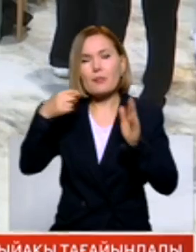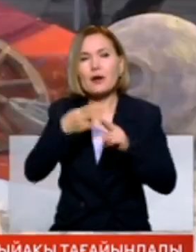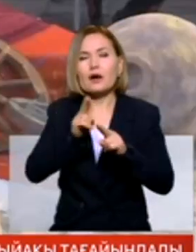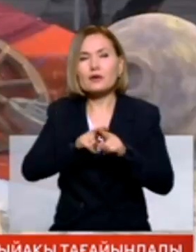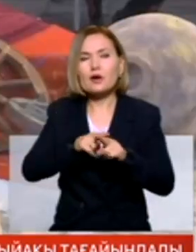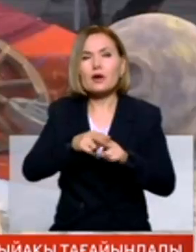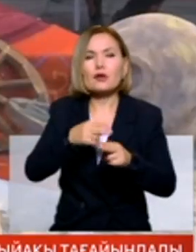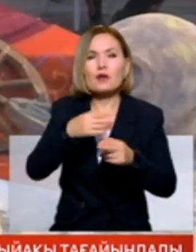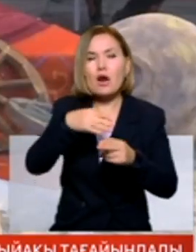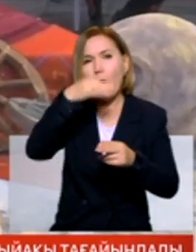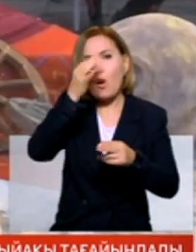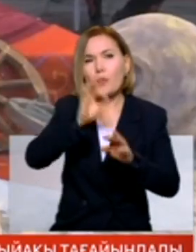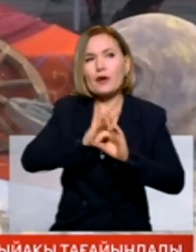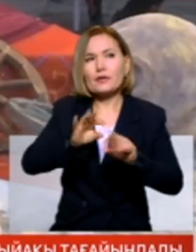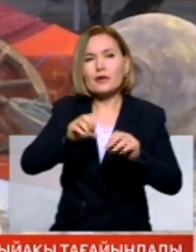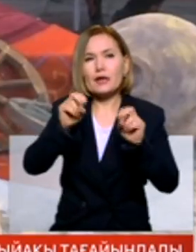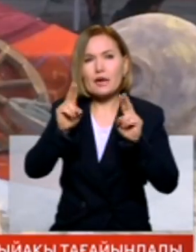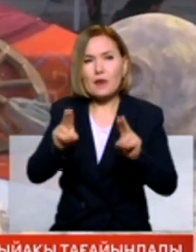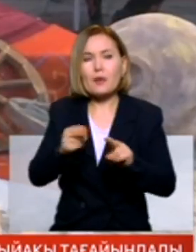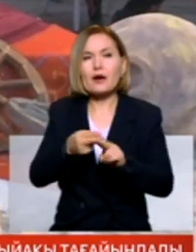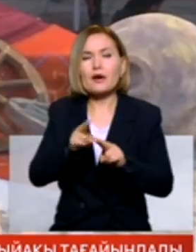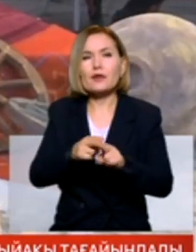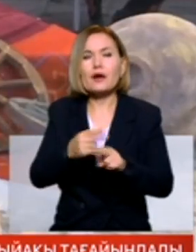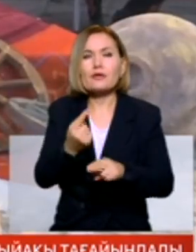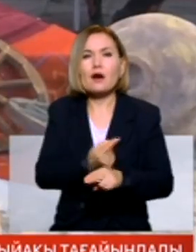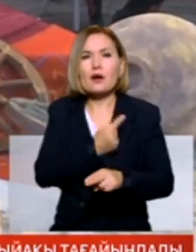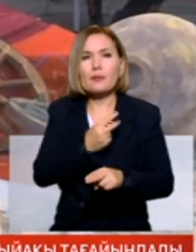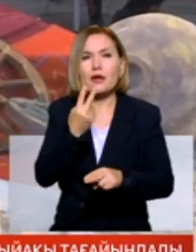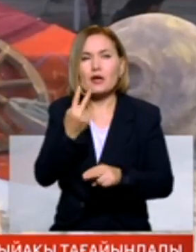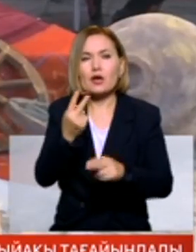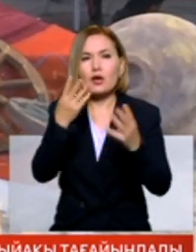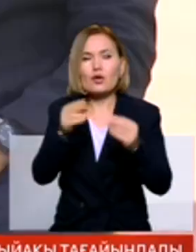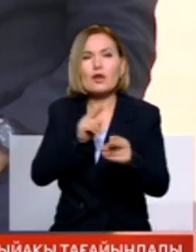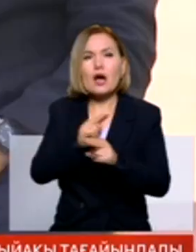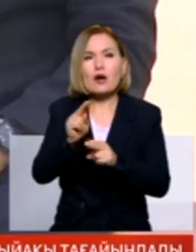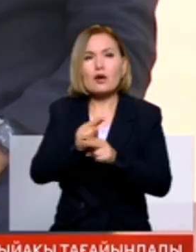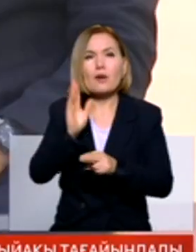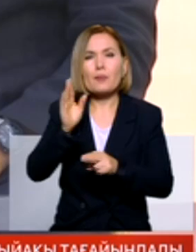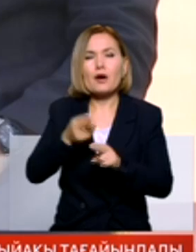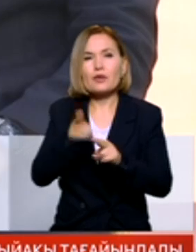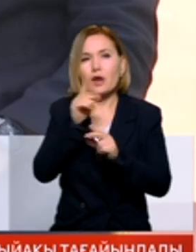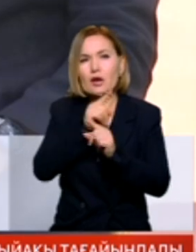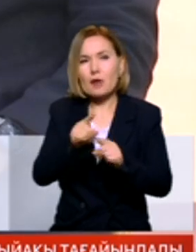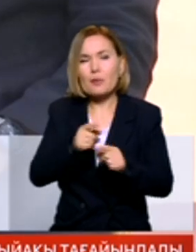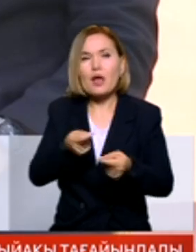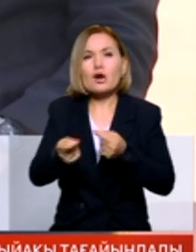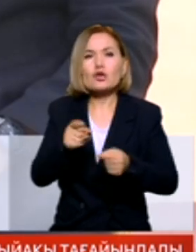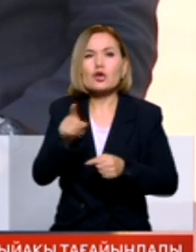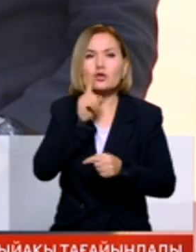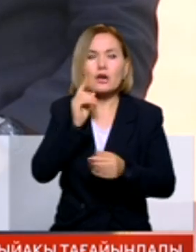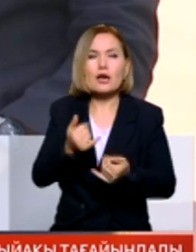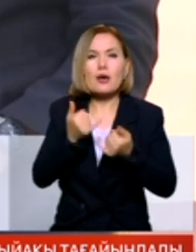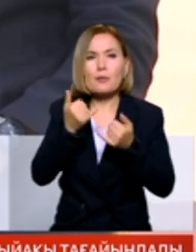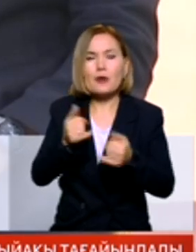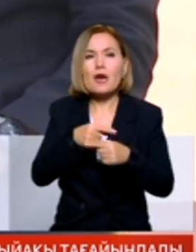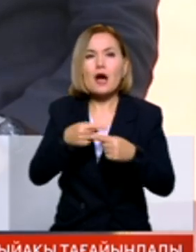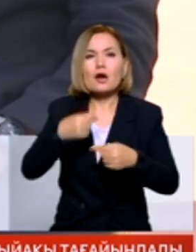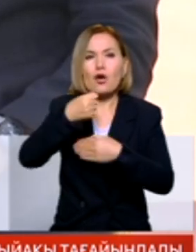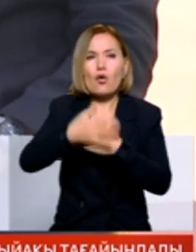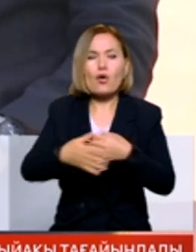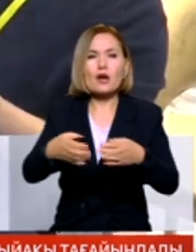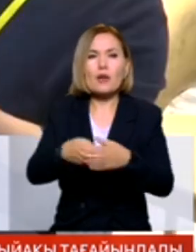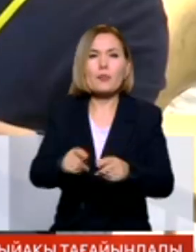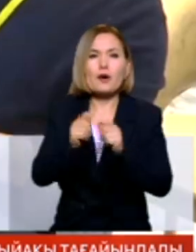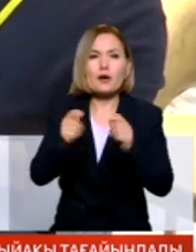бірнеше тәжірибе алмасты. Арнайы шақыртылған спикерлер 2 күн дәріс өткізеді. Шарада алдағы уақытта өңірдің көшбасшы жастар үшін креативті орталық